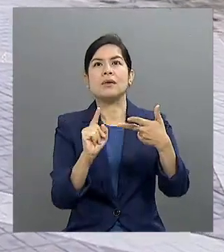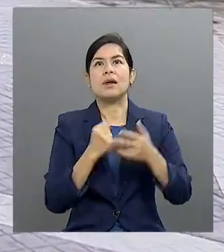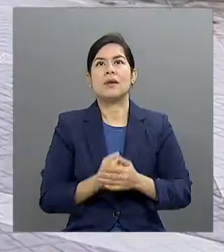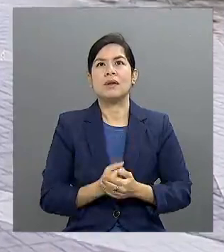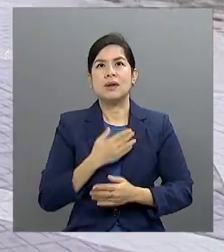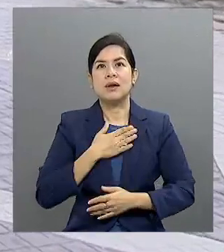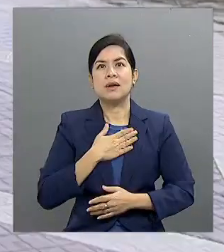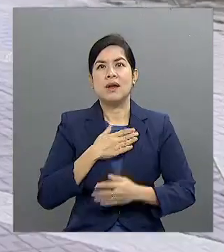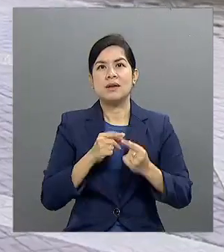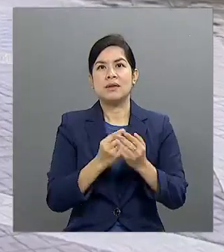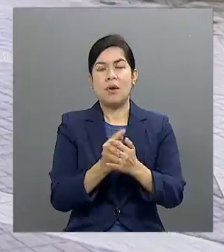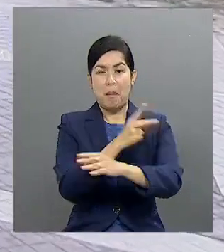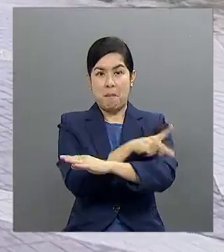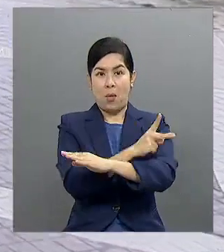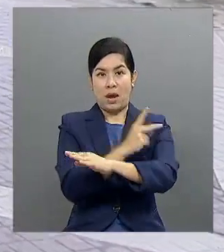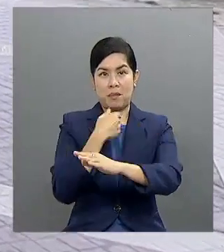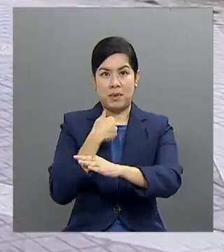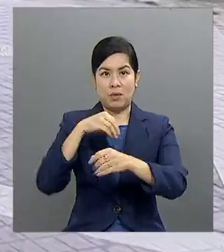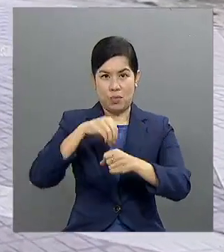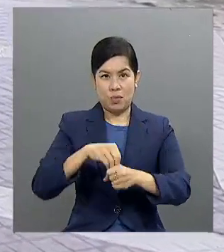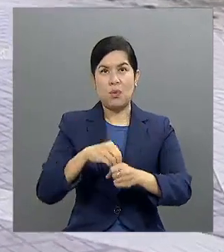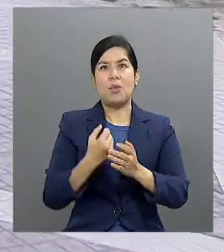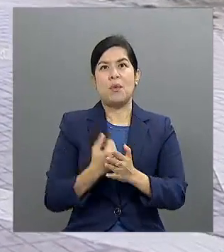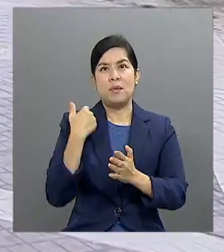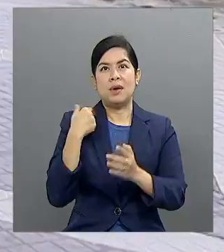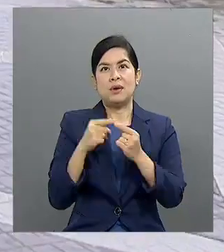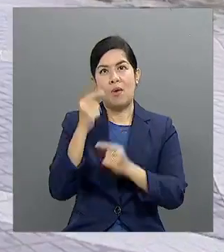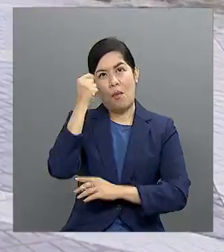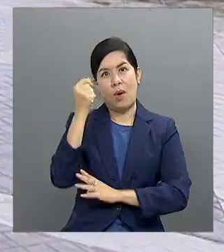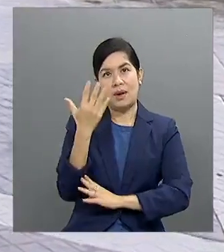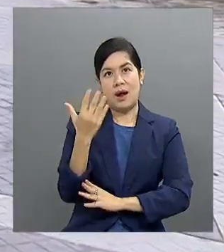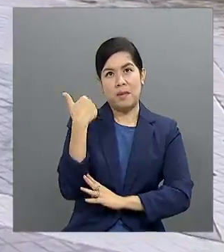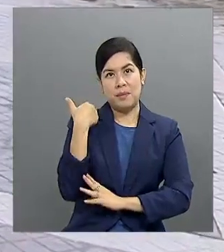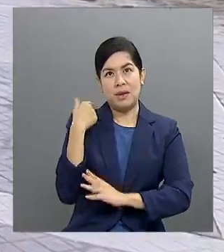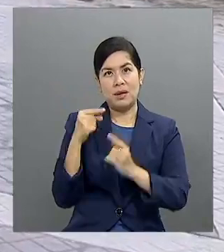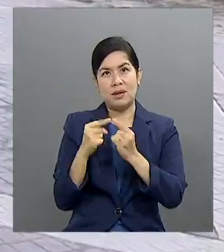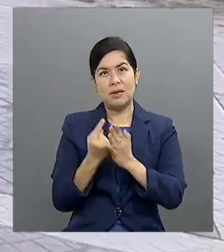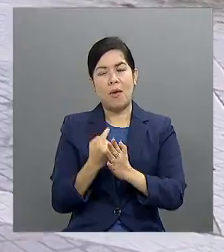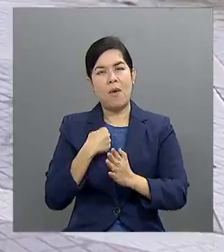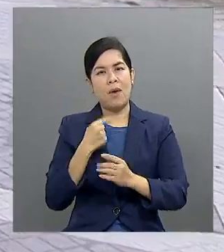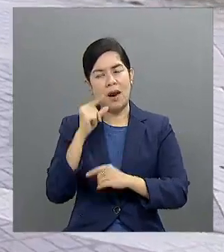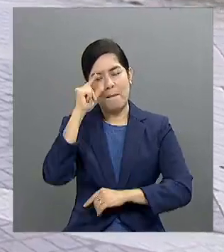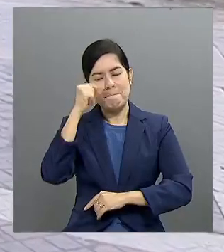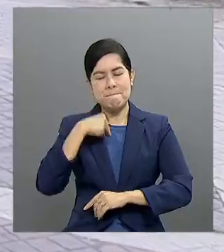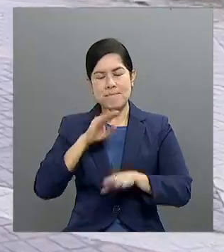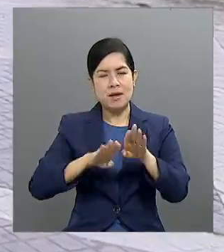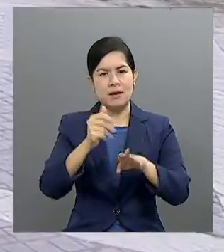บรรดา5คนค่ะผู้ชมค่ะกะทิมานานที่สุดค่ะมา4วัน3คืนนี่หลับตาเดินนะ ทำไมอ่ะ หล